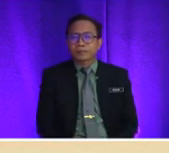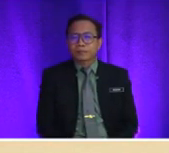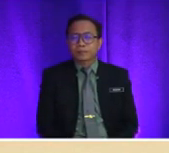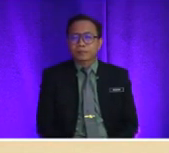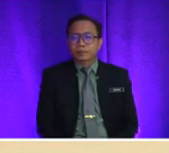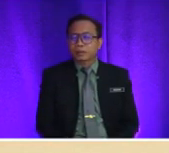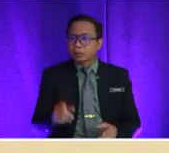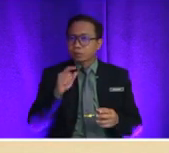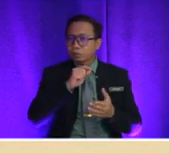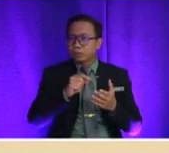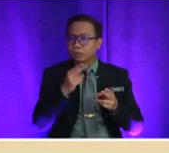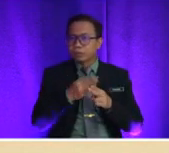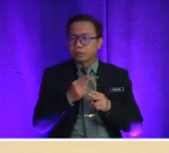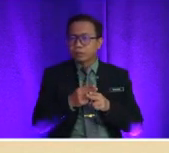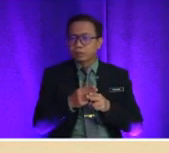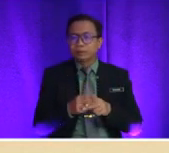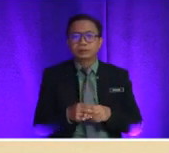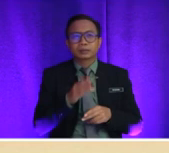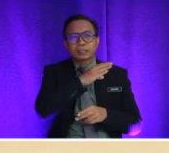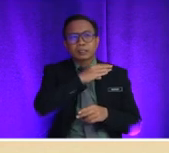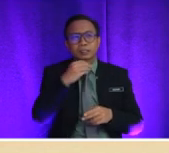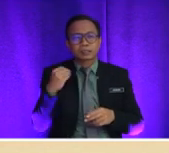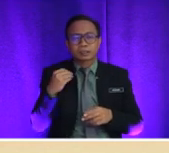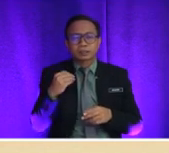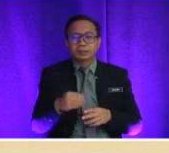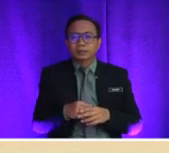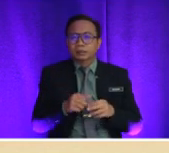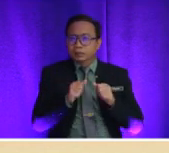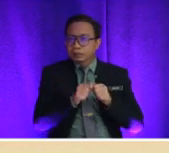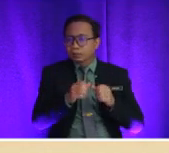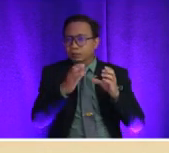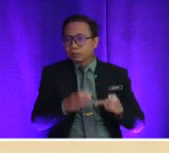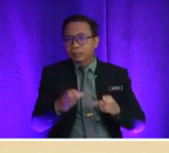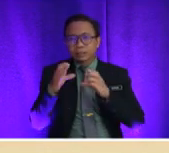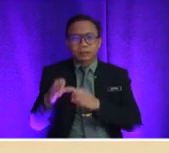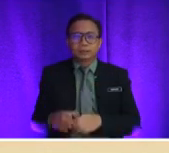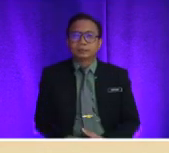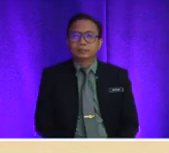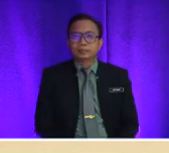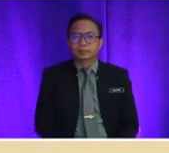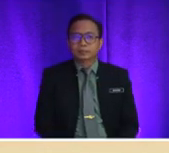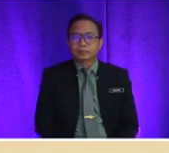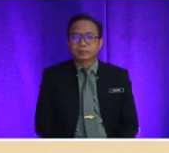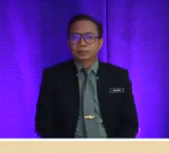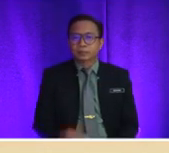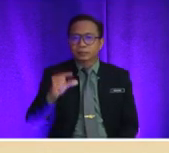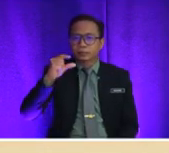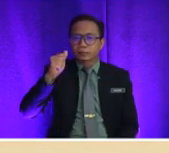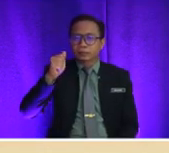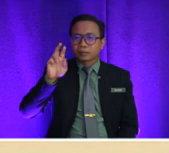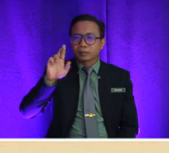nama dan juga nama mengikut ke negeri Oke garam dan